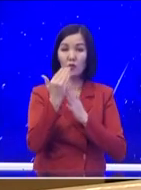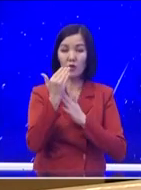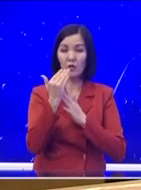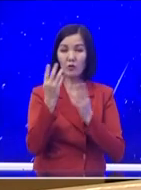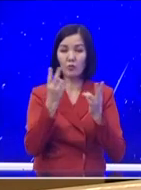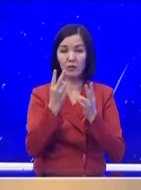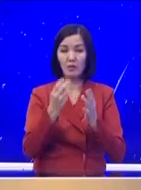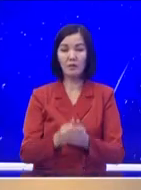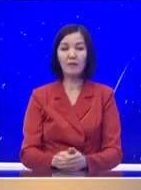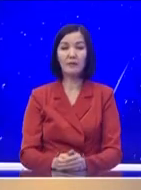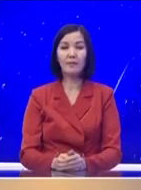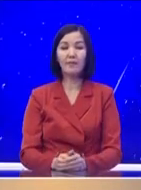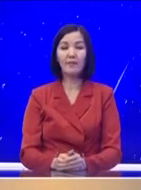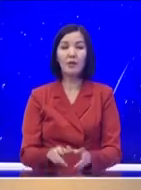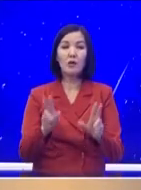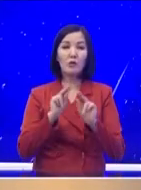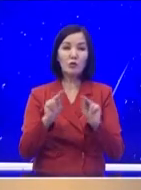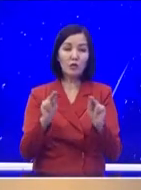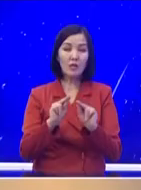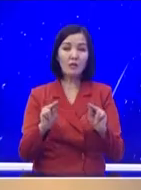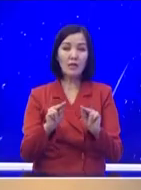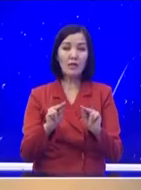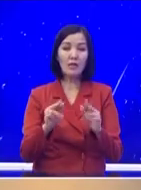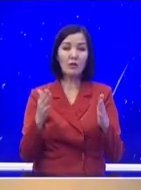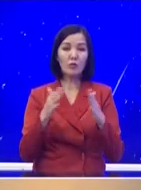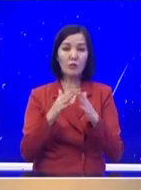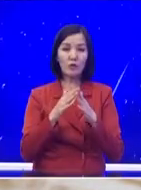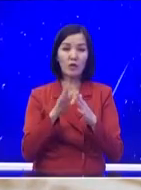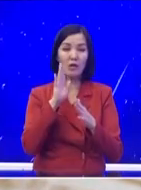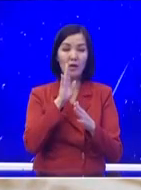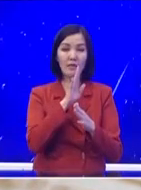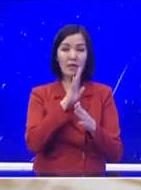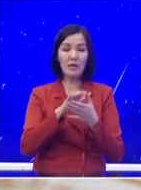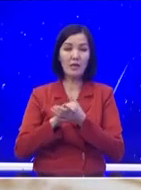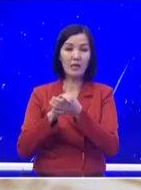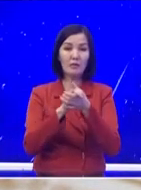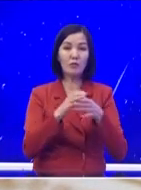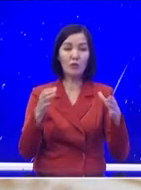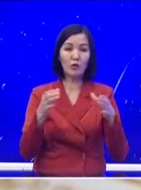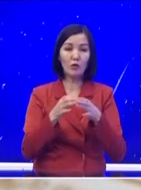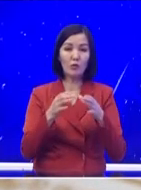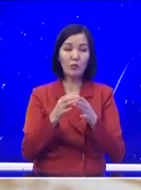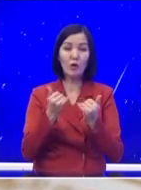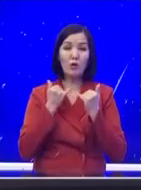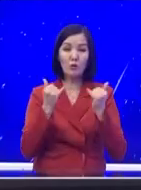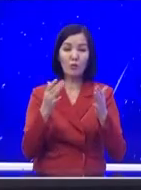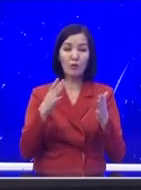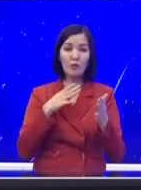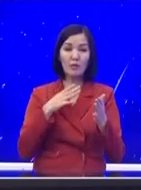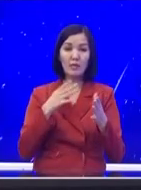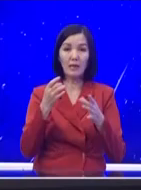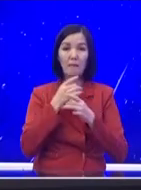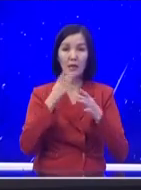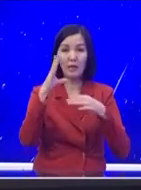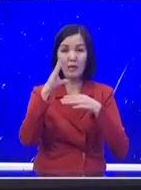жоғарылату болып саналады. Аяулы жандар мен үйде тәрбиенің тізгінін ұстаған аналарға кәсіподақ ұйымы осылайша құрмет көрсетті. Ал